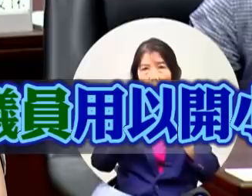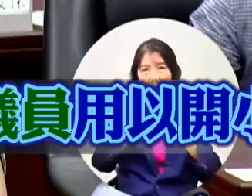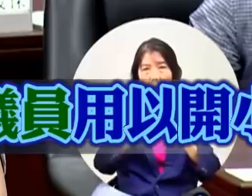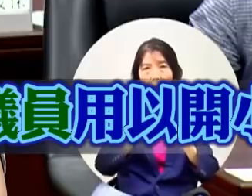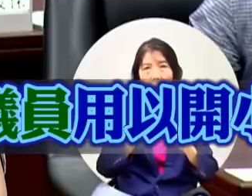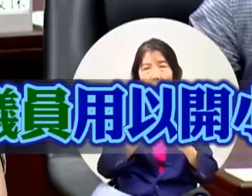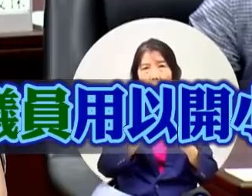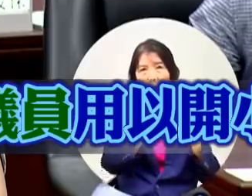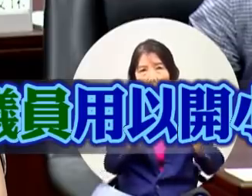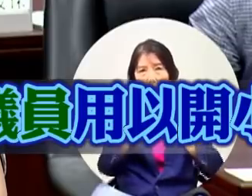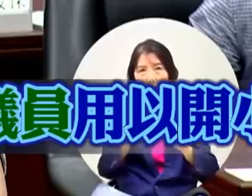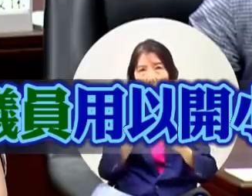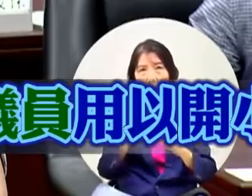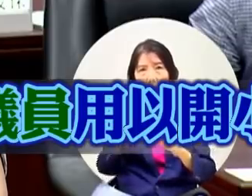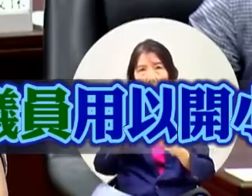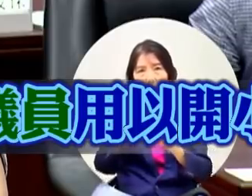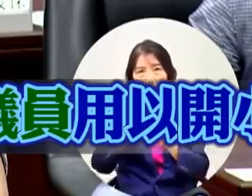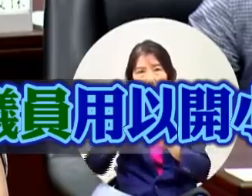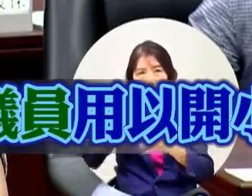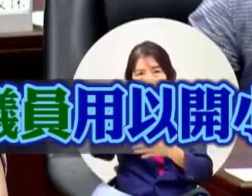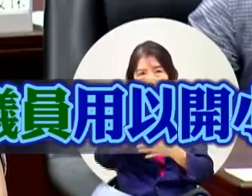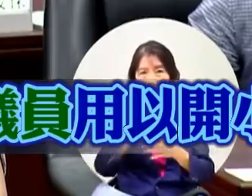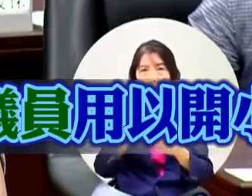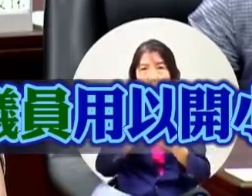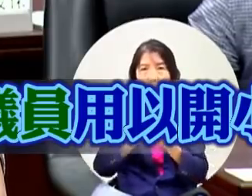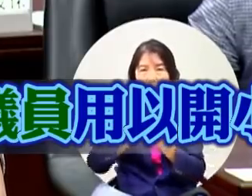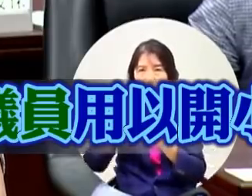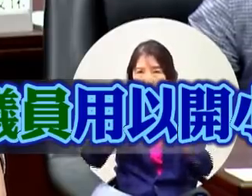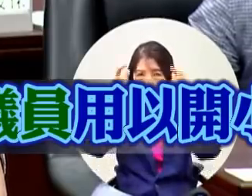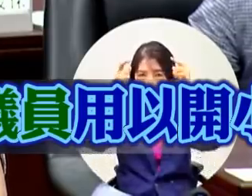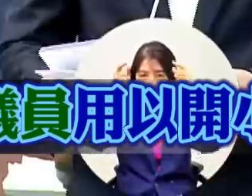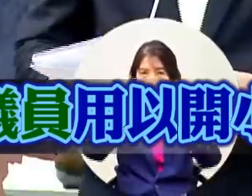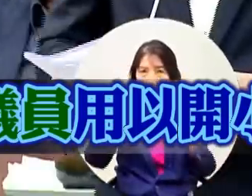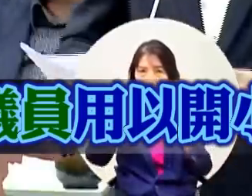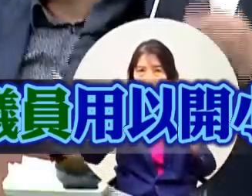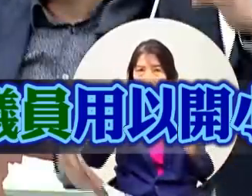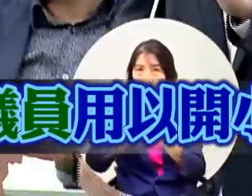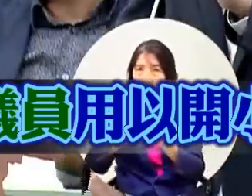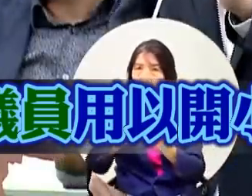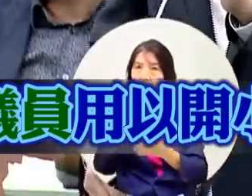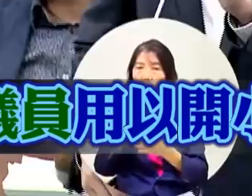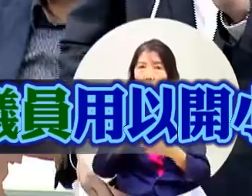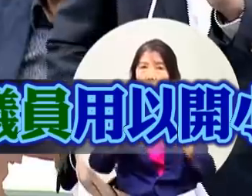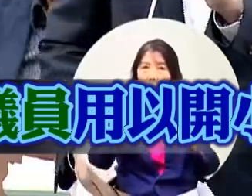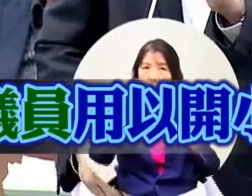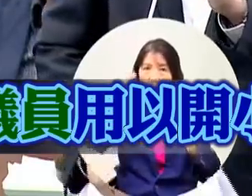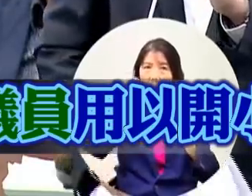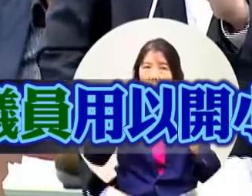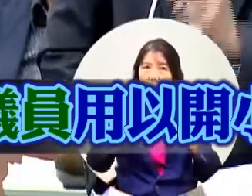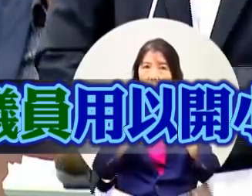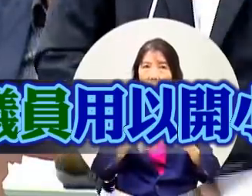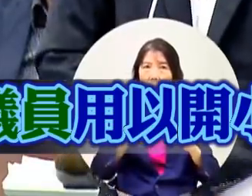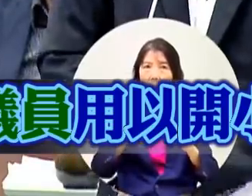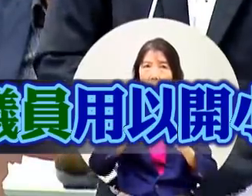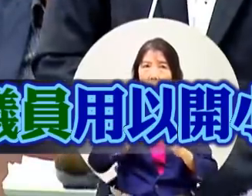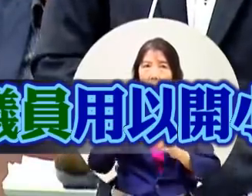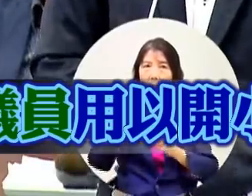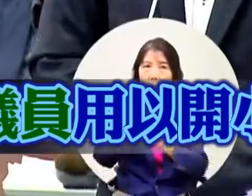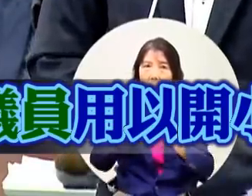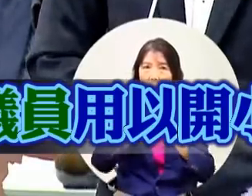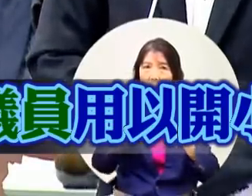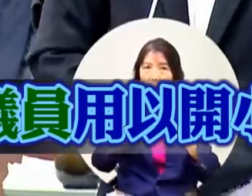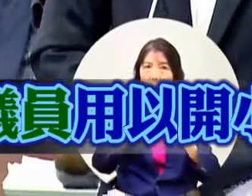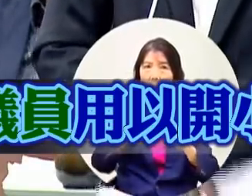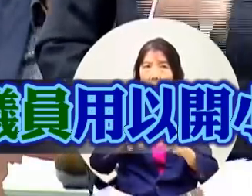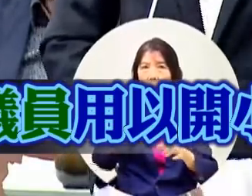一条税收可以解决高雄负债问题？请市长回答。 我想针对这个自由经济贸易区，最近大家